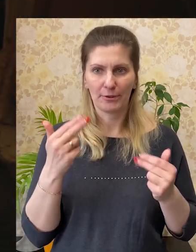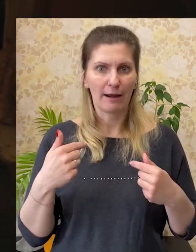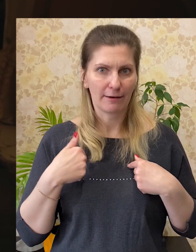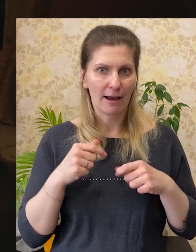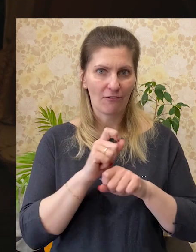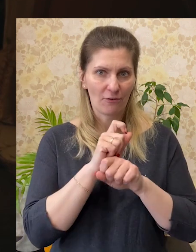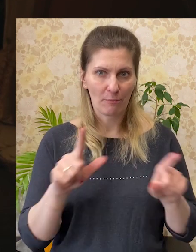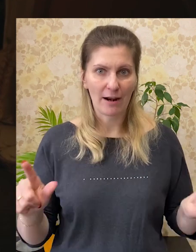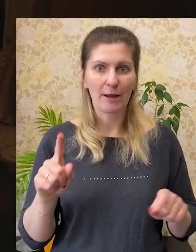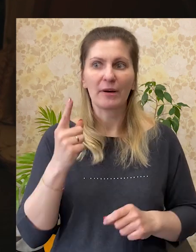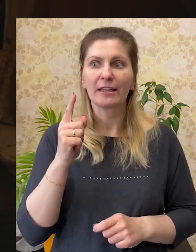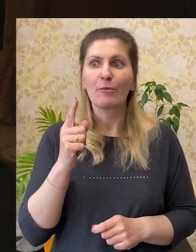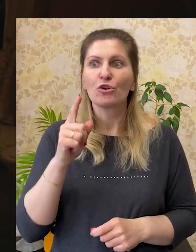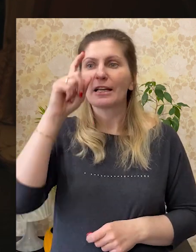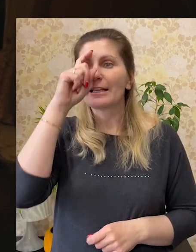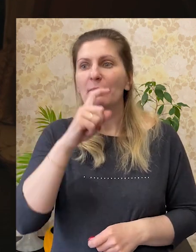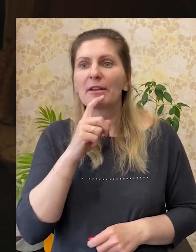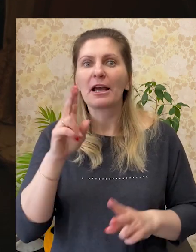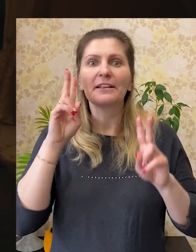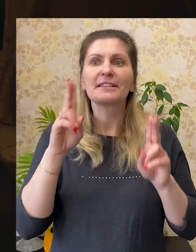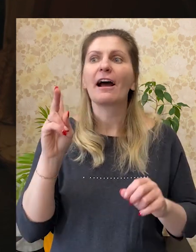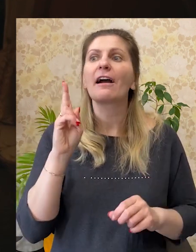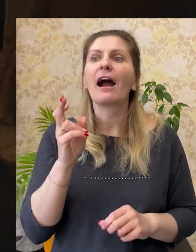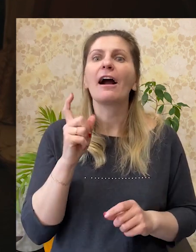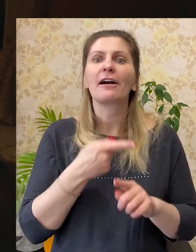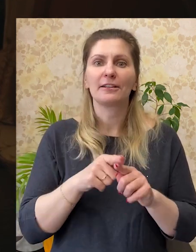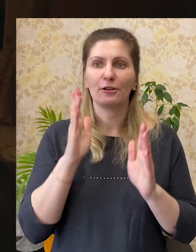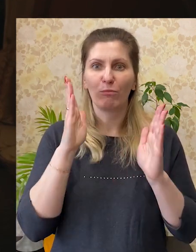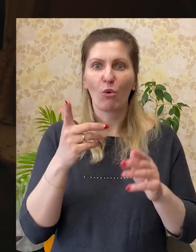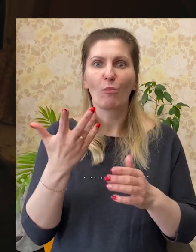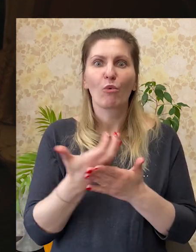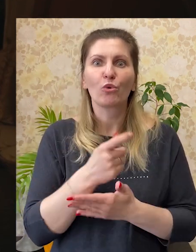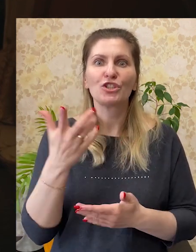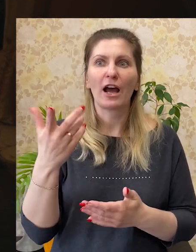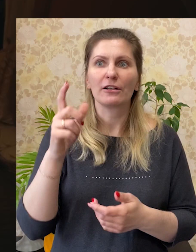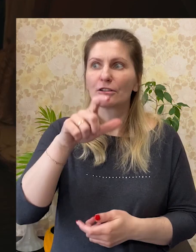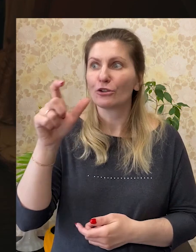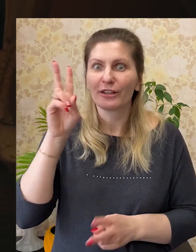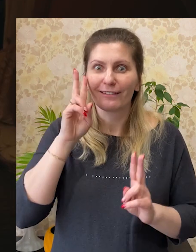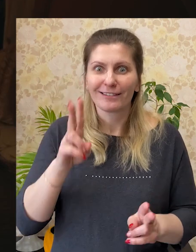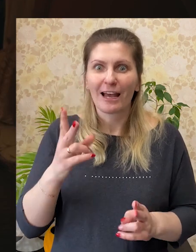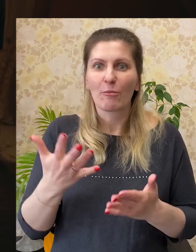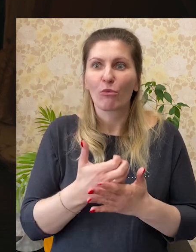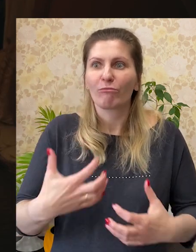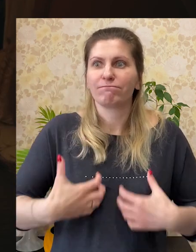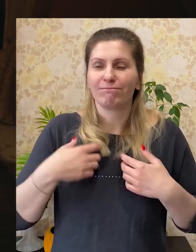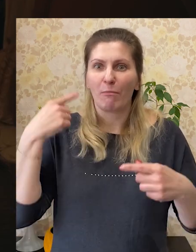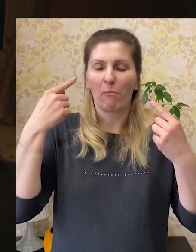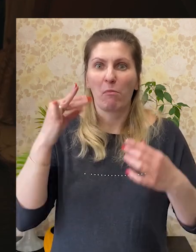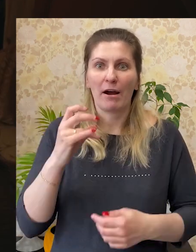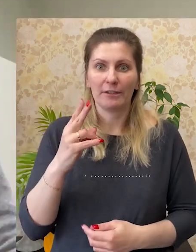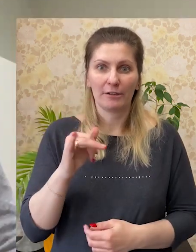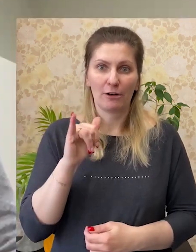и незнание, что это и как это будет, оно порождает вот эту вот панику у людей. А паника сейчас не нужна. Не